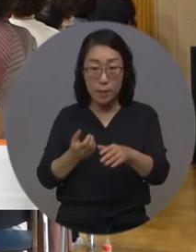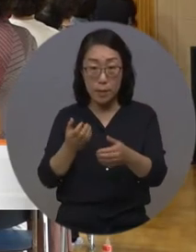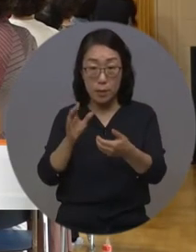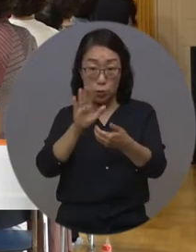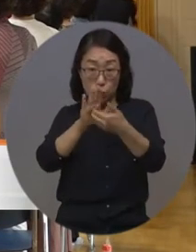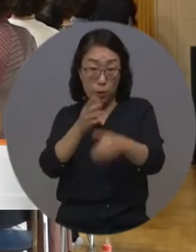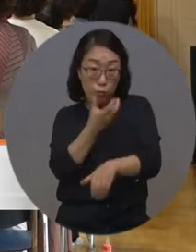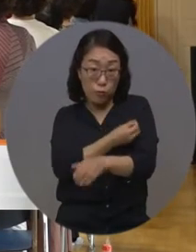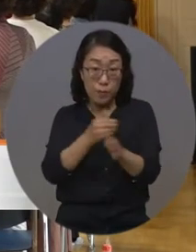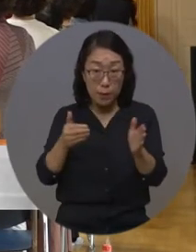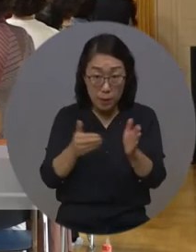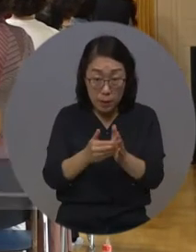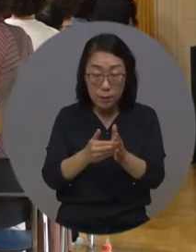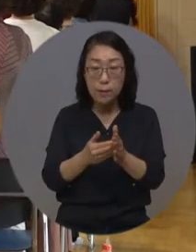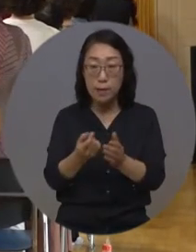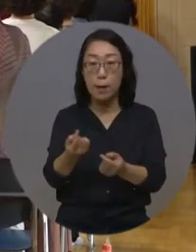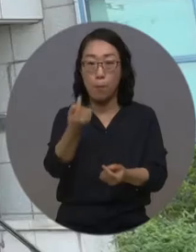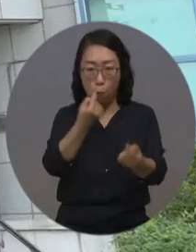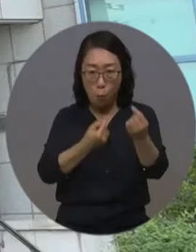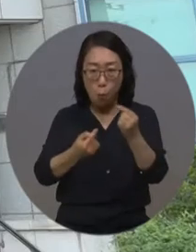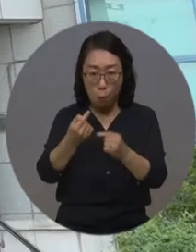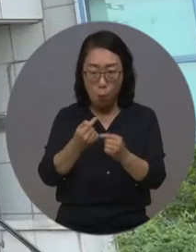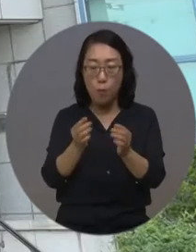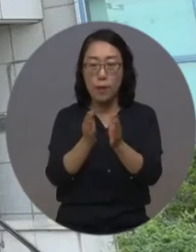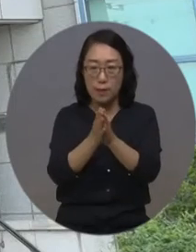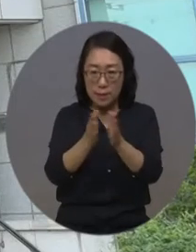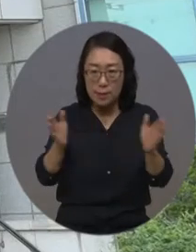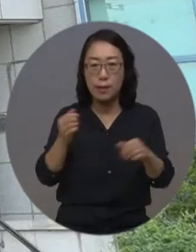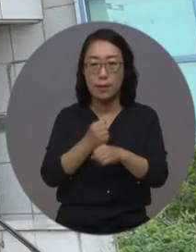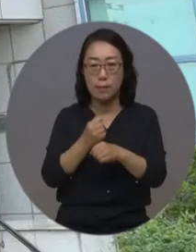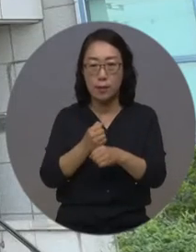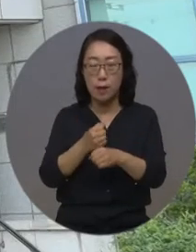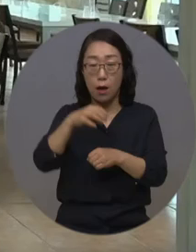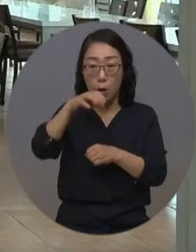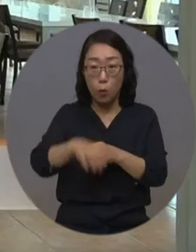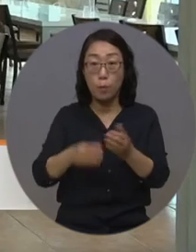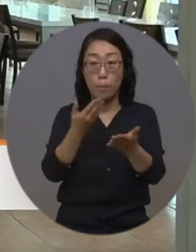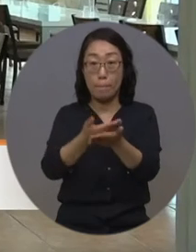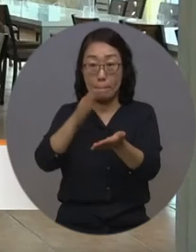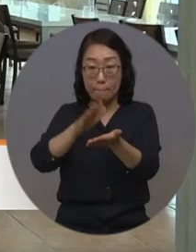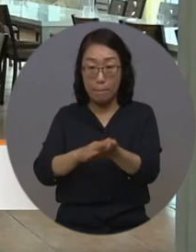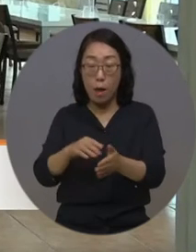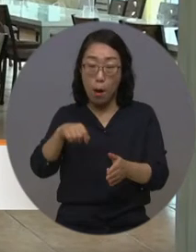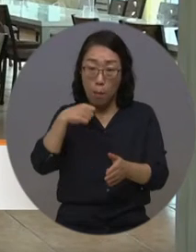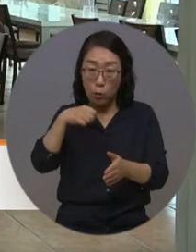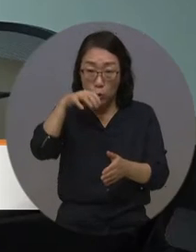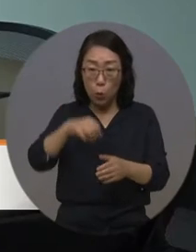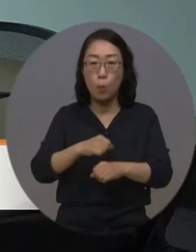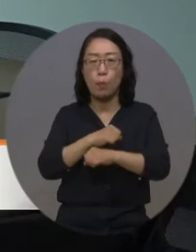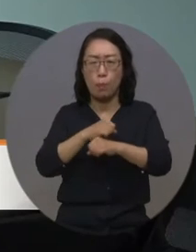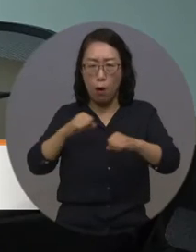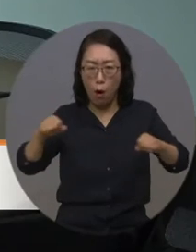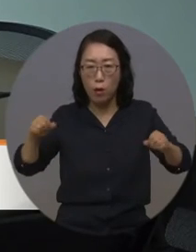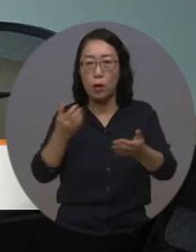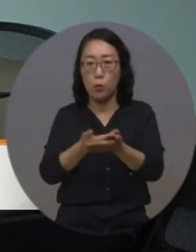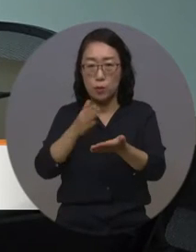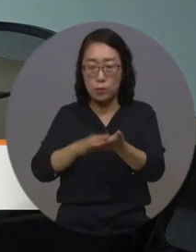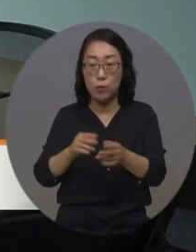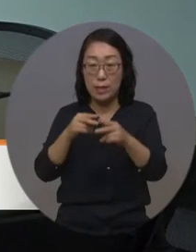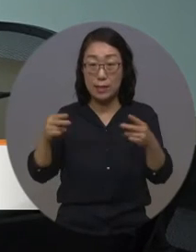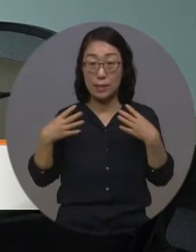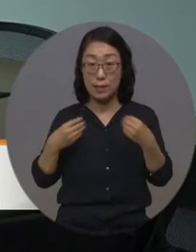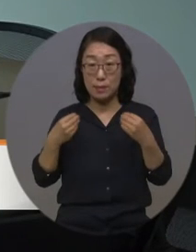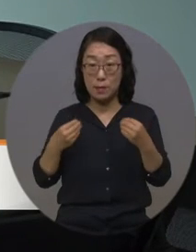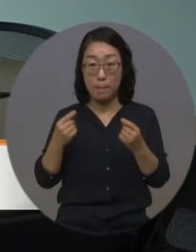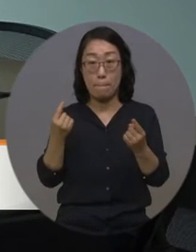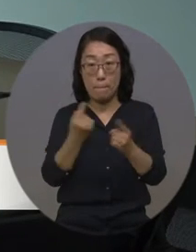중심으로 복지관을 운영하기로 했습니다. 새로 단장된 노인종합복지관은 경로식당을 확장하고 2층 찜질방 공간을